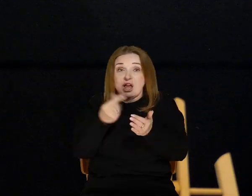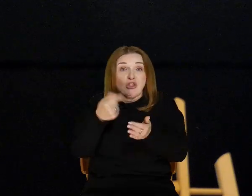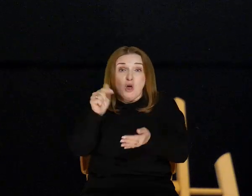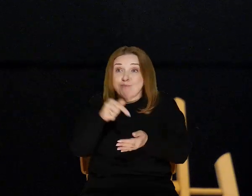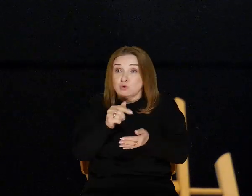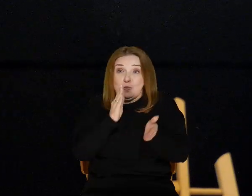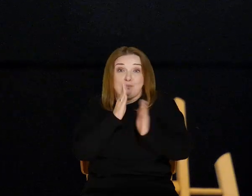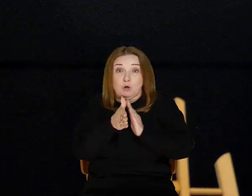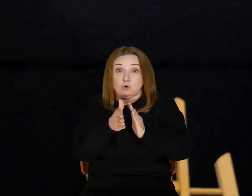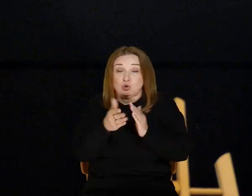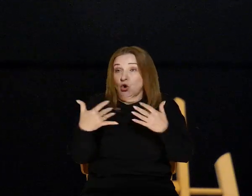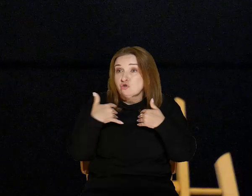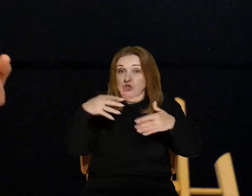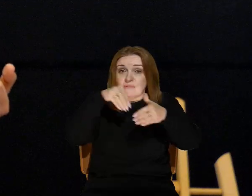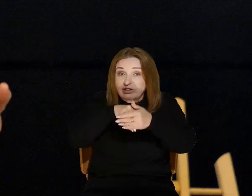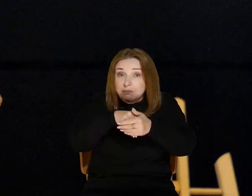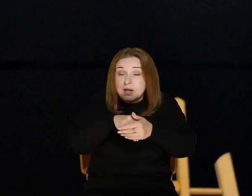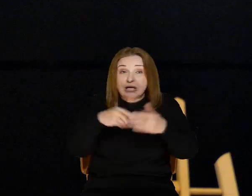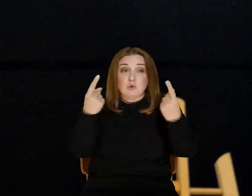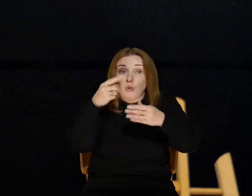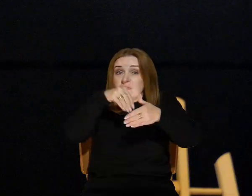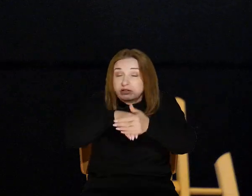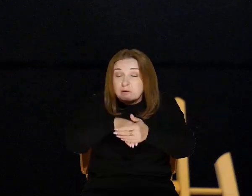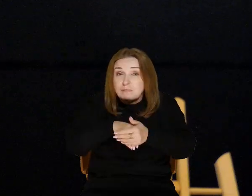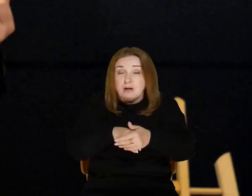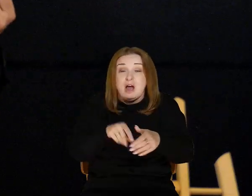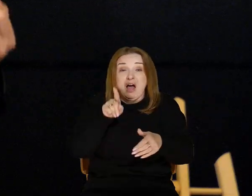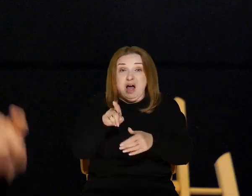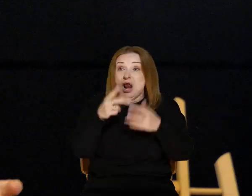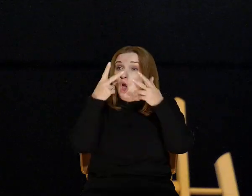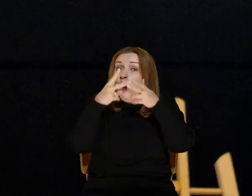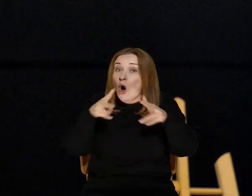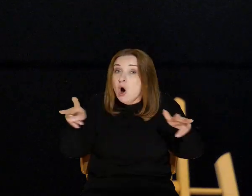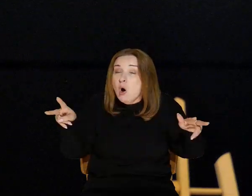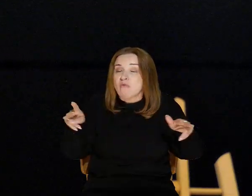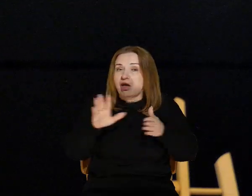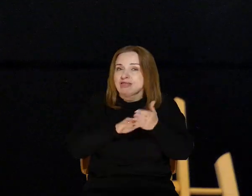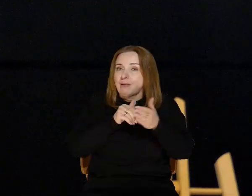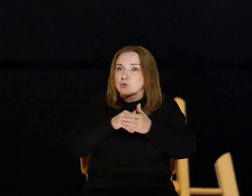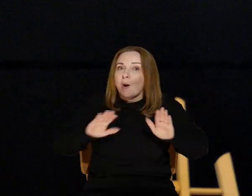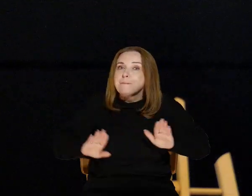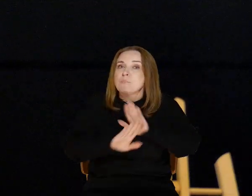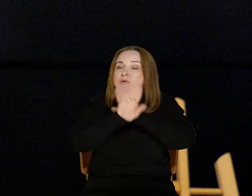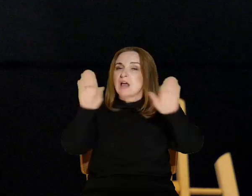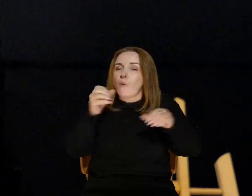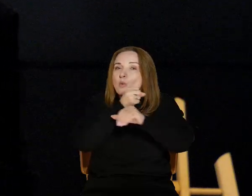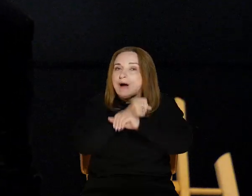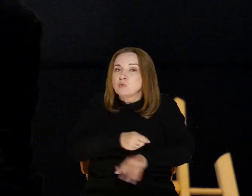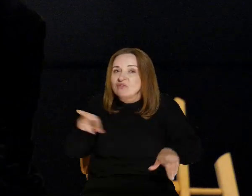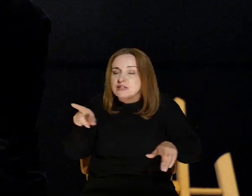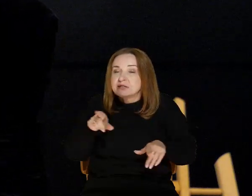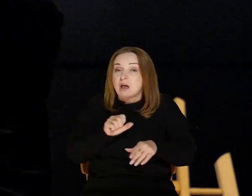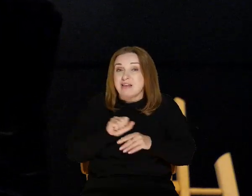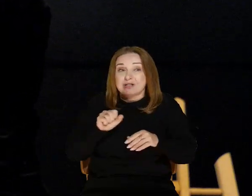bezpośrednio związanych, tak jak na przykład prowadziliśmy badania młodzieży odwiedzającej Muzeum Auschwitz. Tak, bardzo wielu